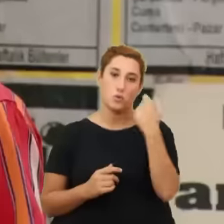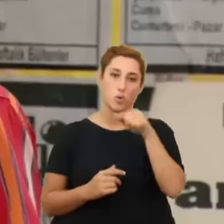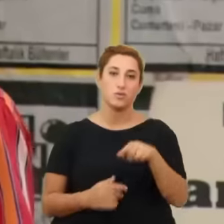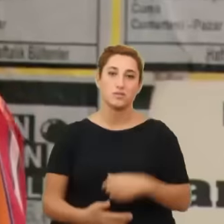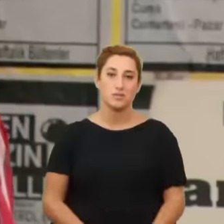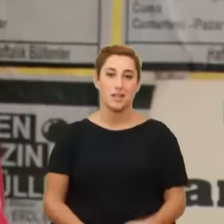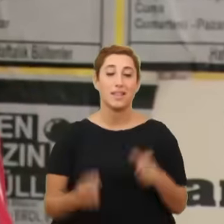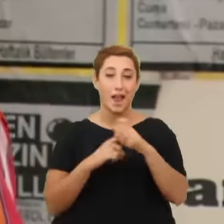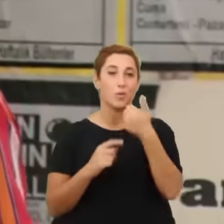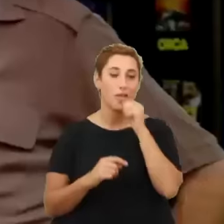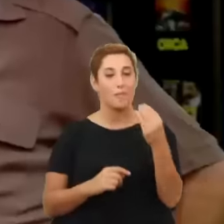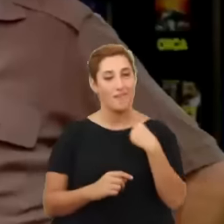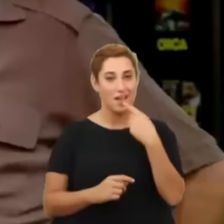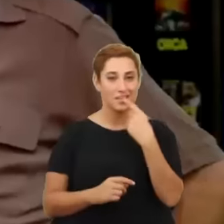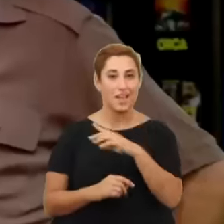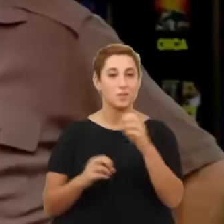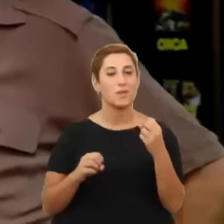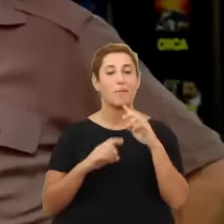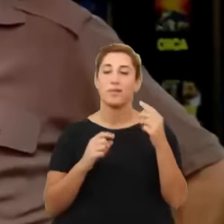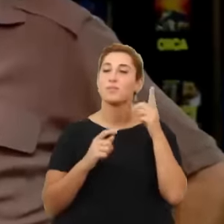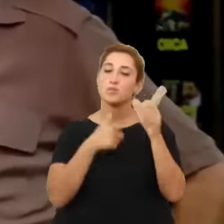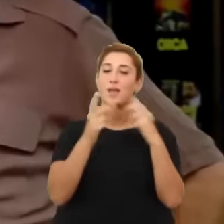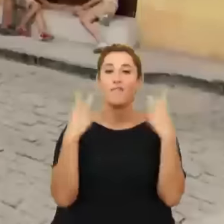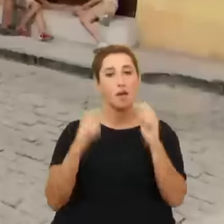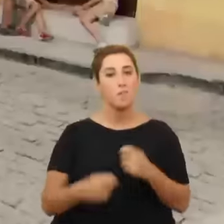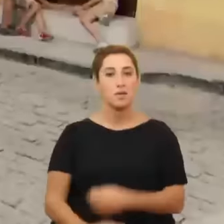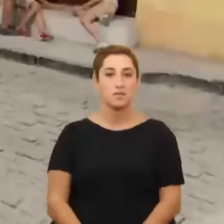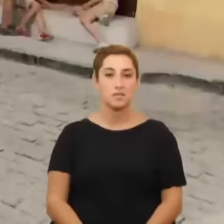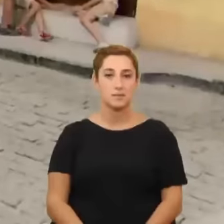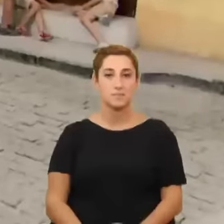ondan. Ergun abi ver dersin, ortalıkta dinler havanı atarsın ha.